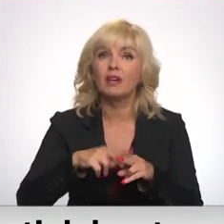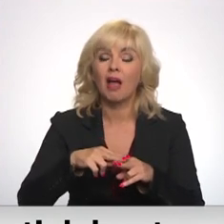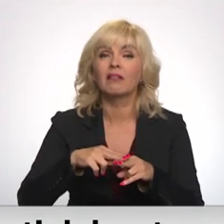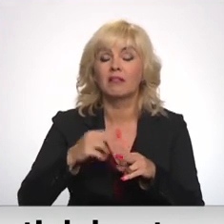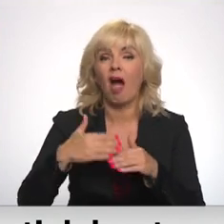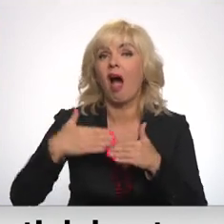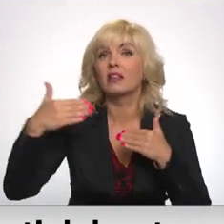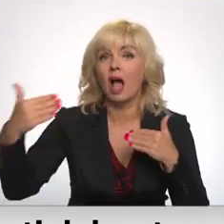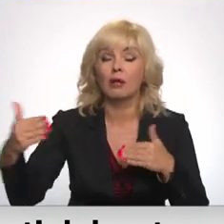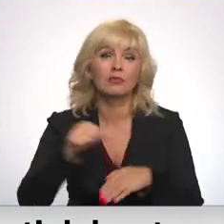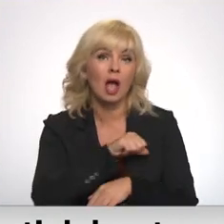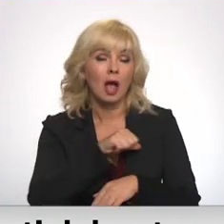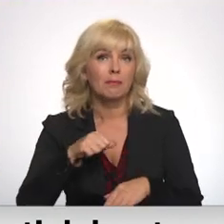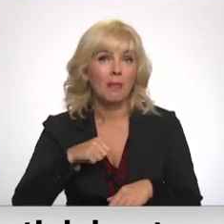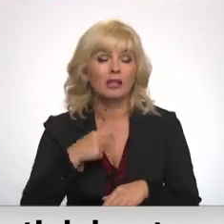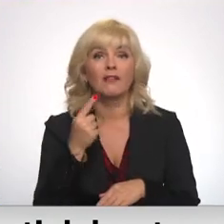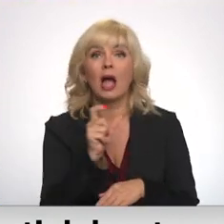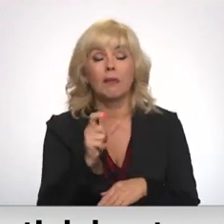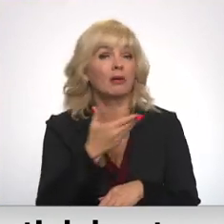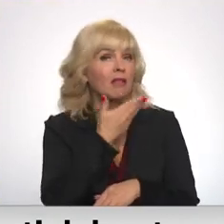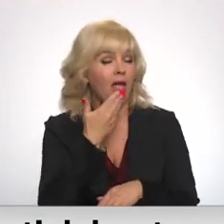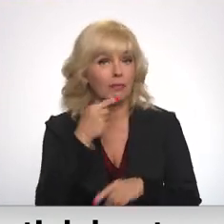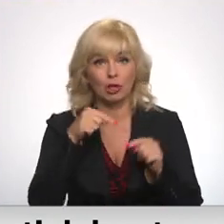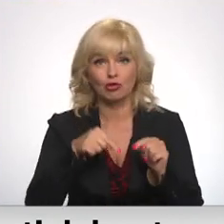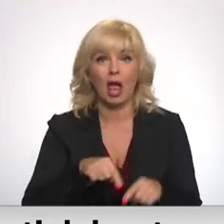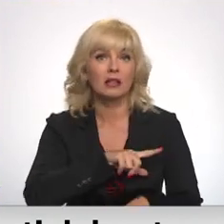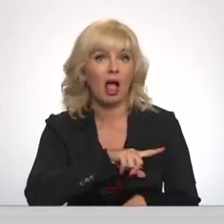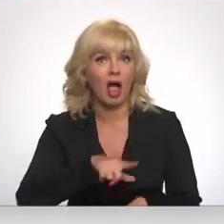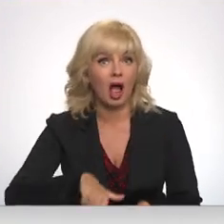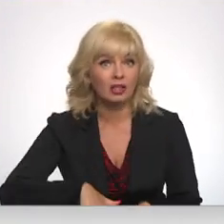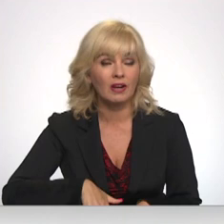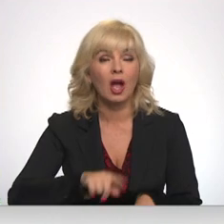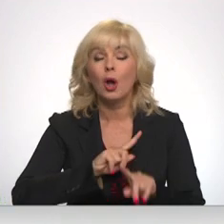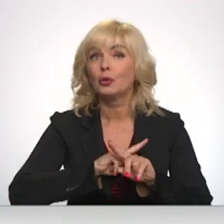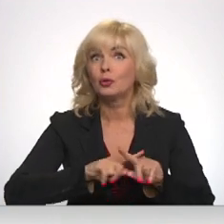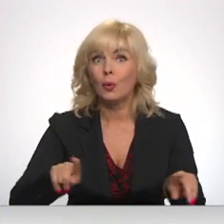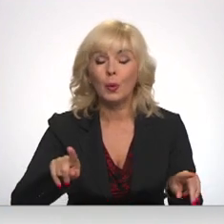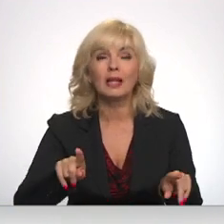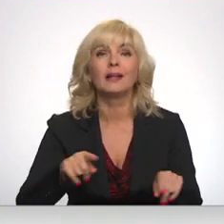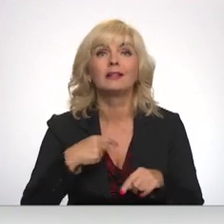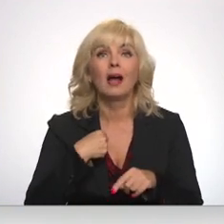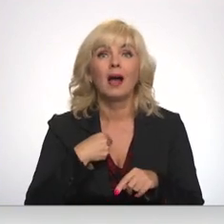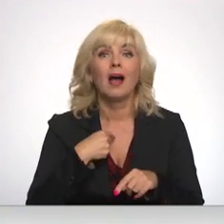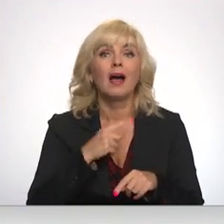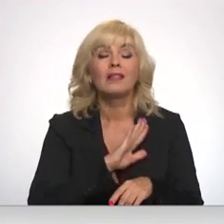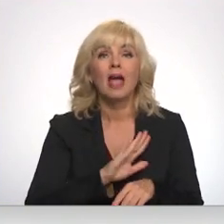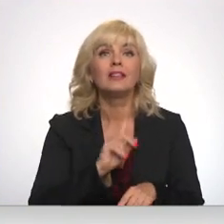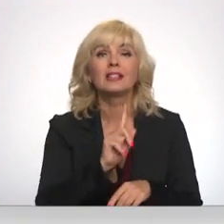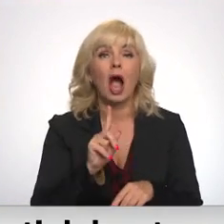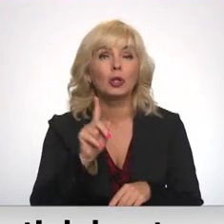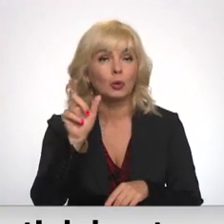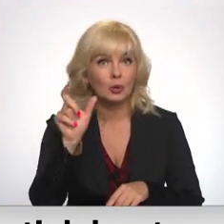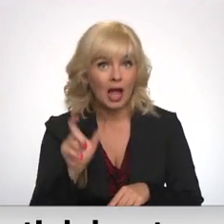attālums. Es pati vien brīdi te nebiju Latvijā, un momentāli jūt, nu, ja ne katru nedēļu, tad